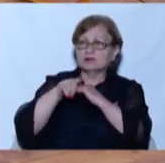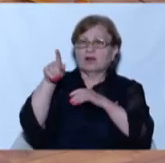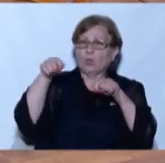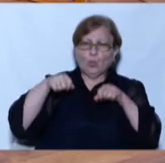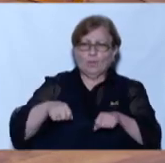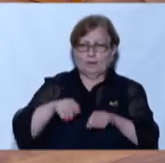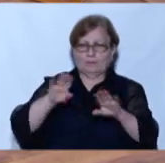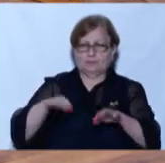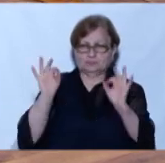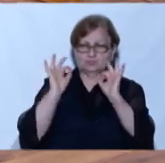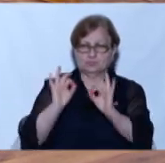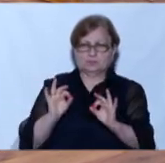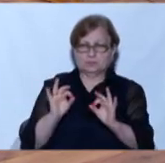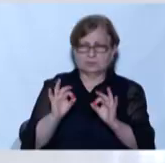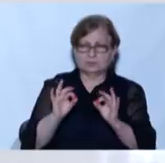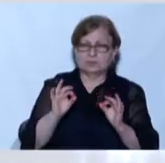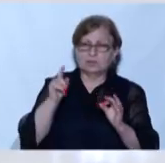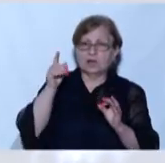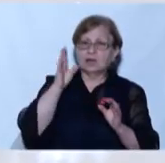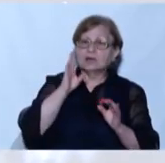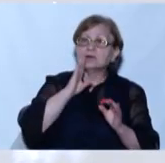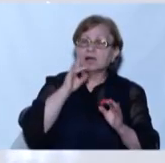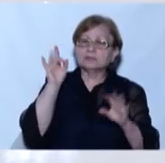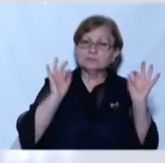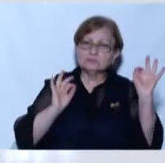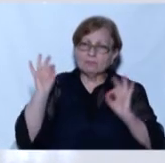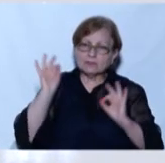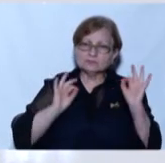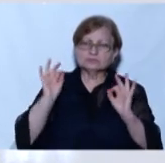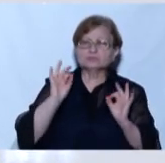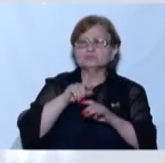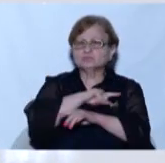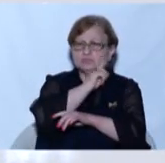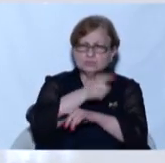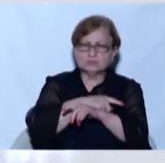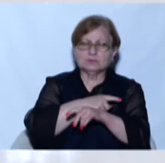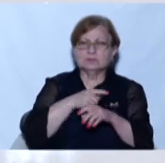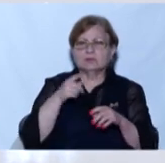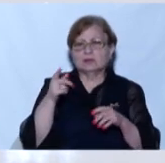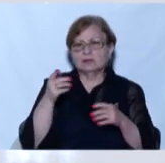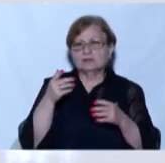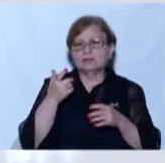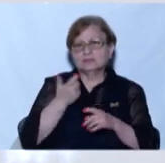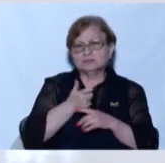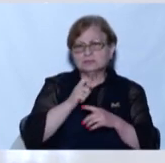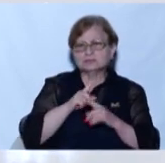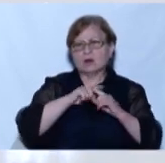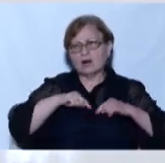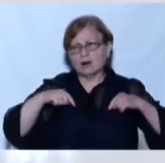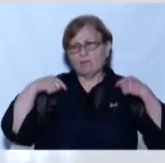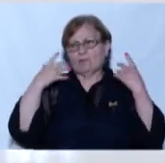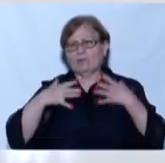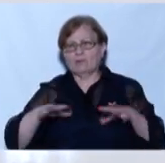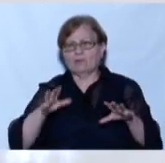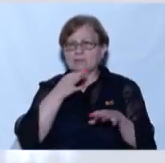ქალი ამ დროს გამოიკვეთა როგორც თრფობისაგან. ქალების ესე იგი იპრანჭებიან, ესე იგი მეტი როარ შეიძლება ისე. ამ დროისათვის და არის ახლა ეს დეკოლტეები და ასე